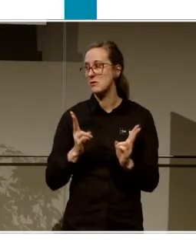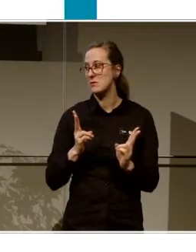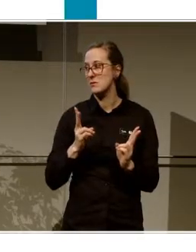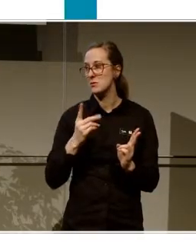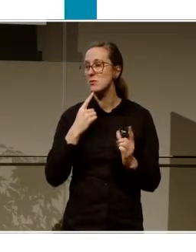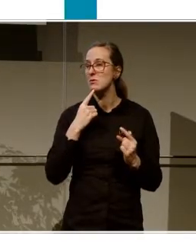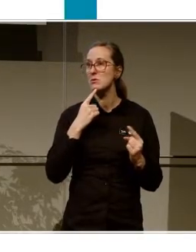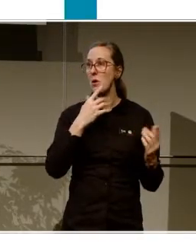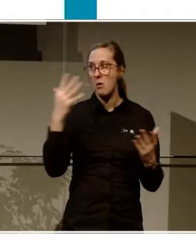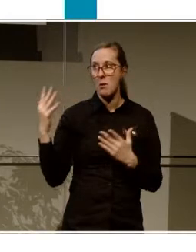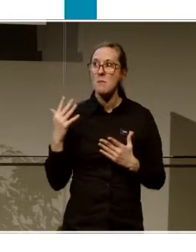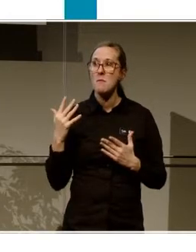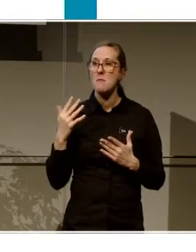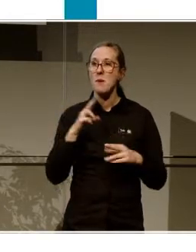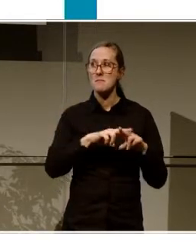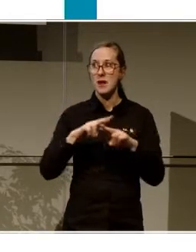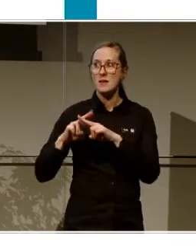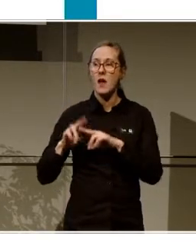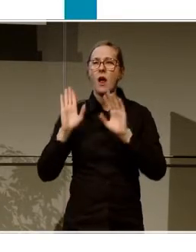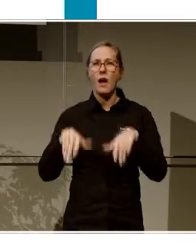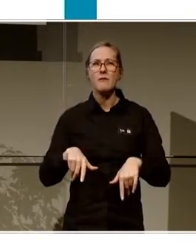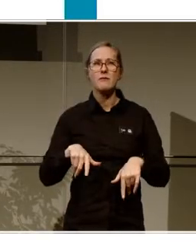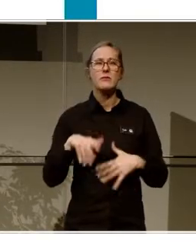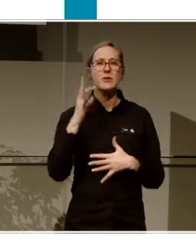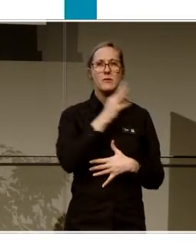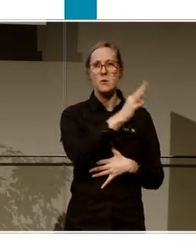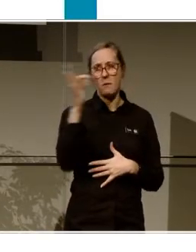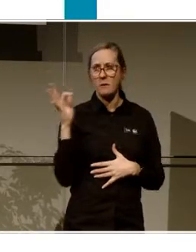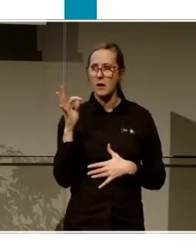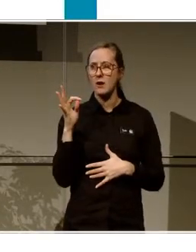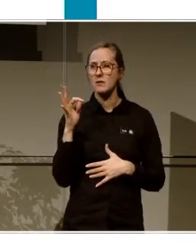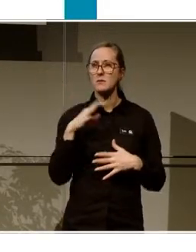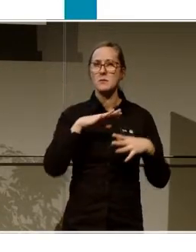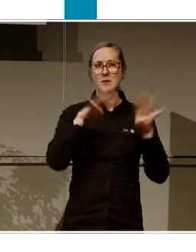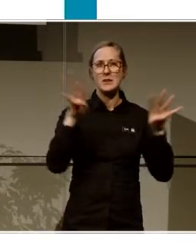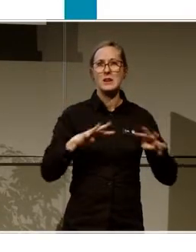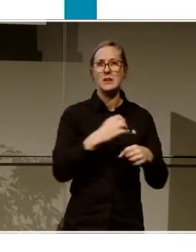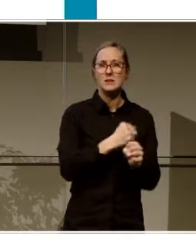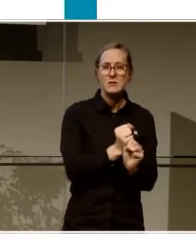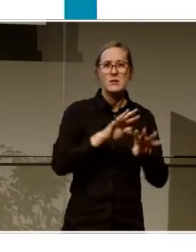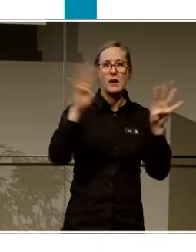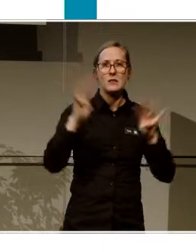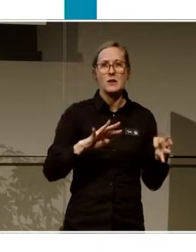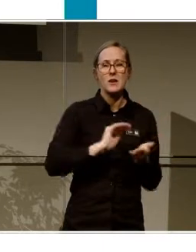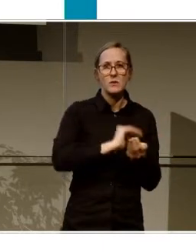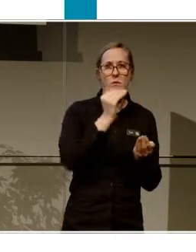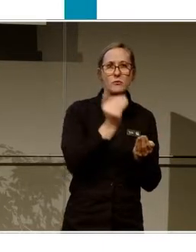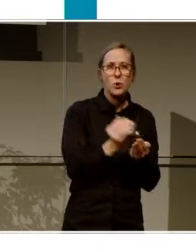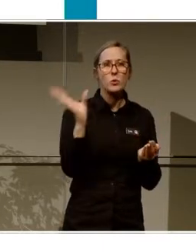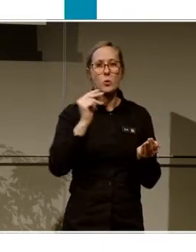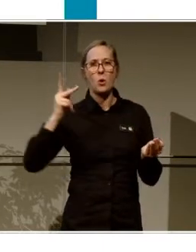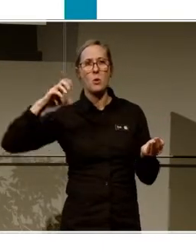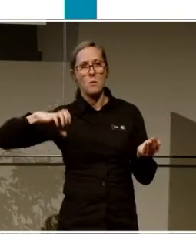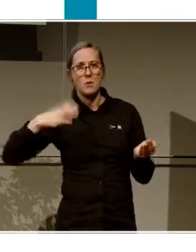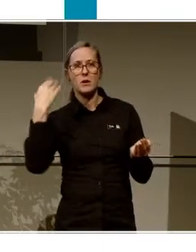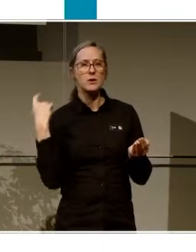alltså en utlysning som har varit hos Internetstiftelsen och Internetfonden. Där kommuner har kunnat söka för att